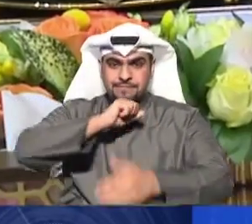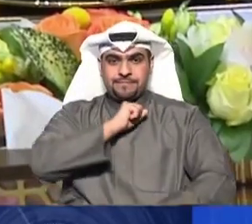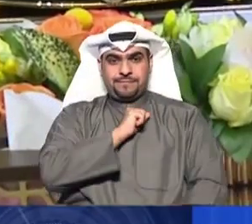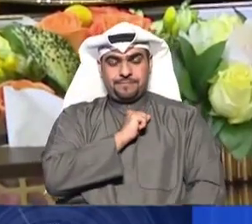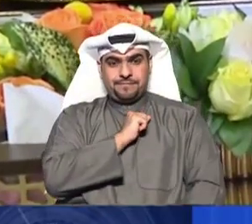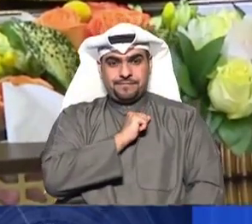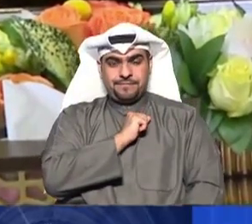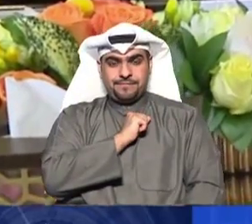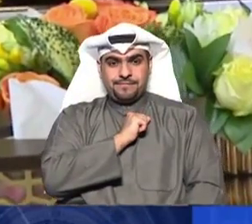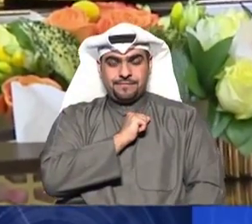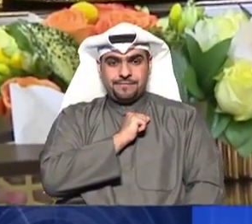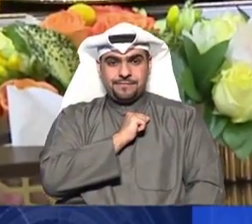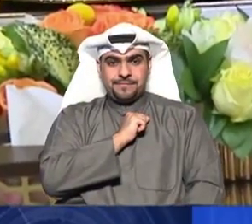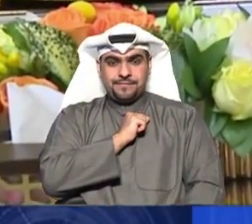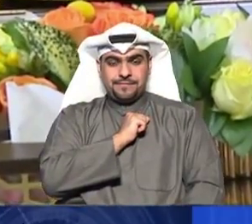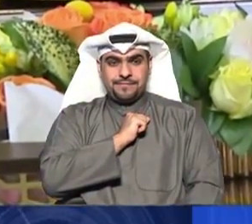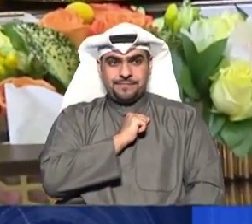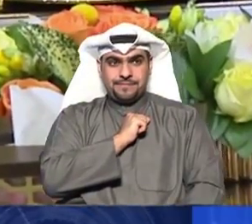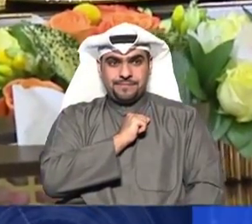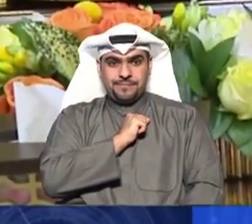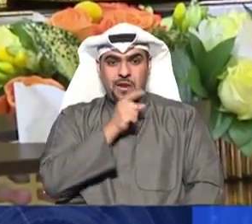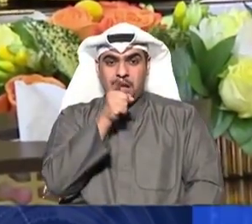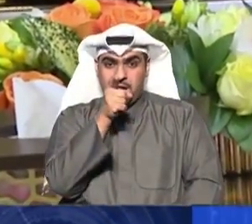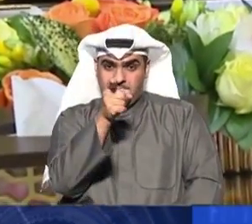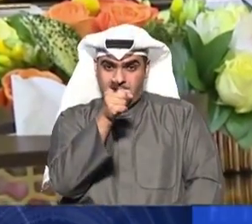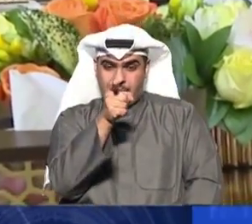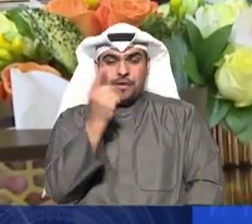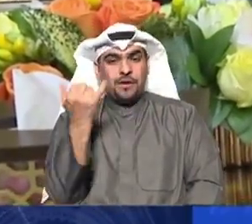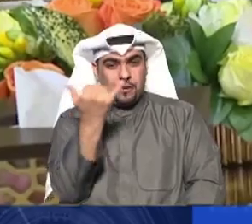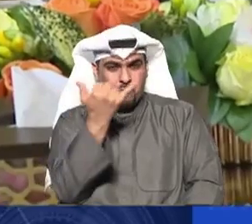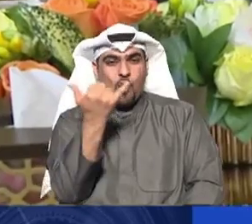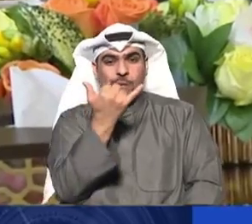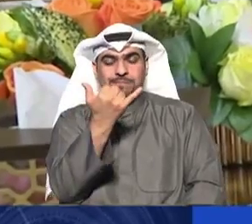بحذافيرها، هذا اللي هو يطلب منكم دائما.